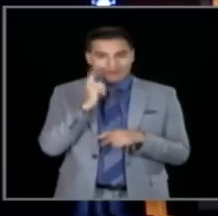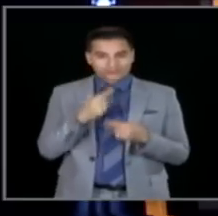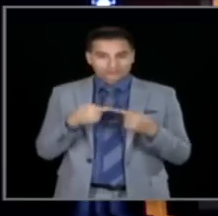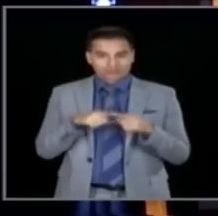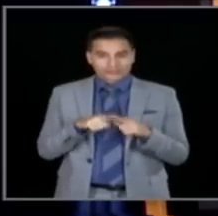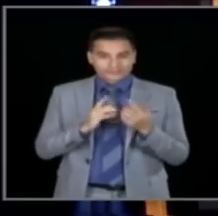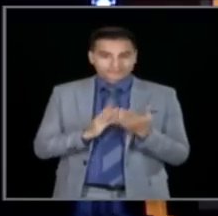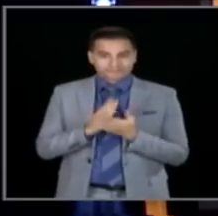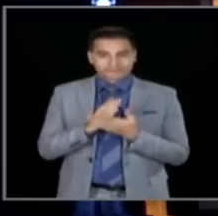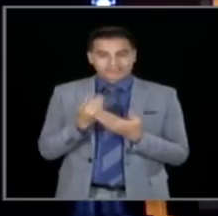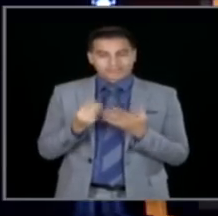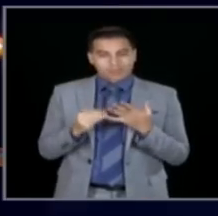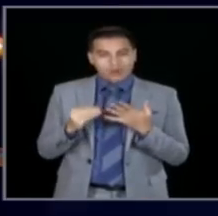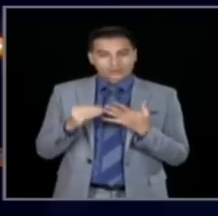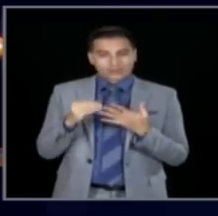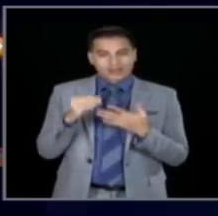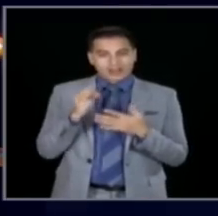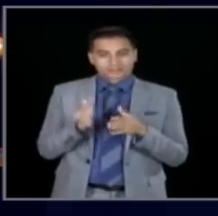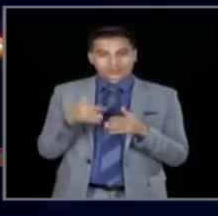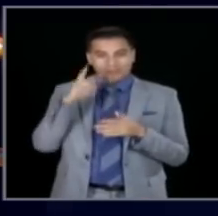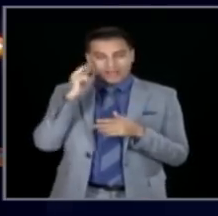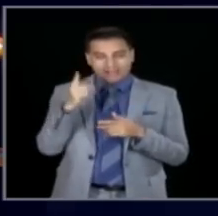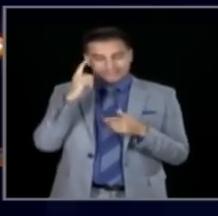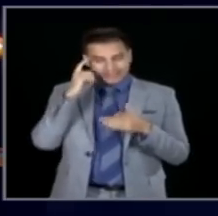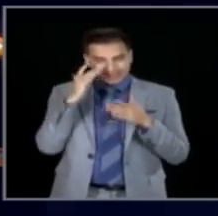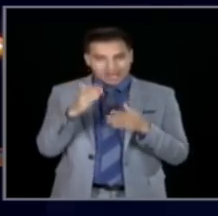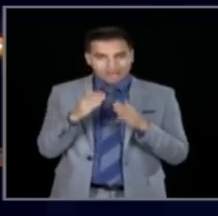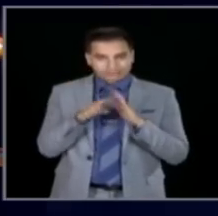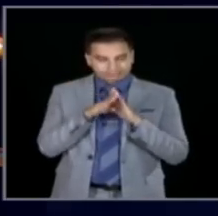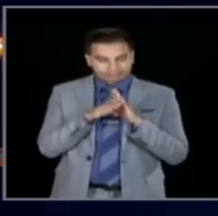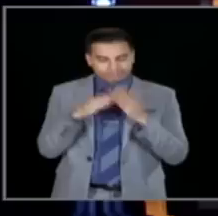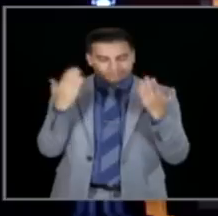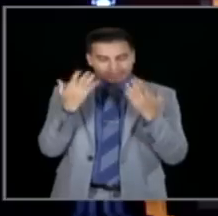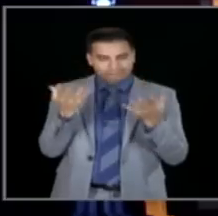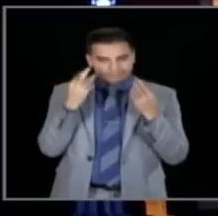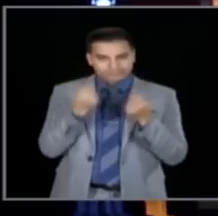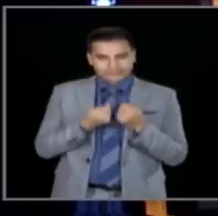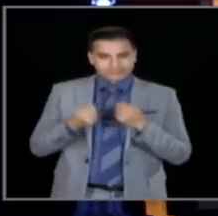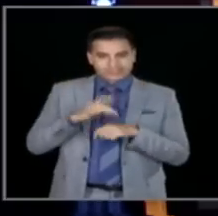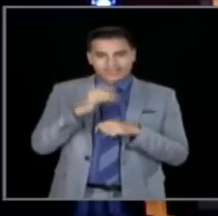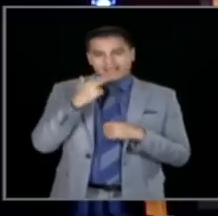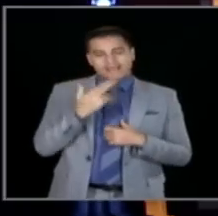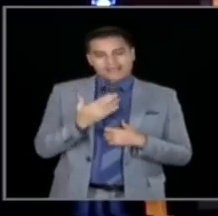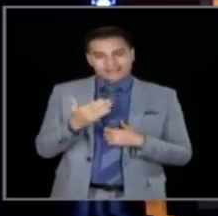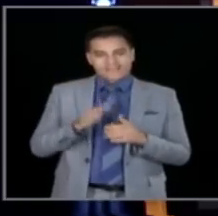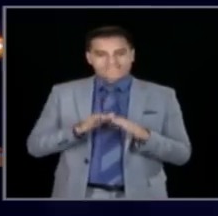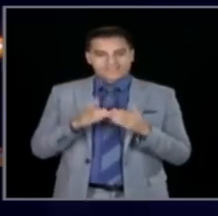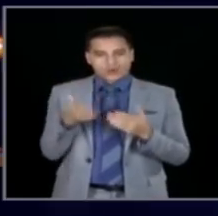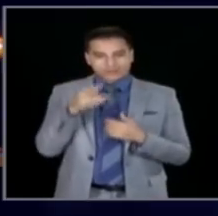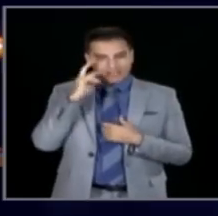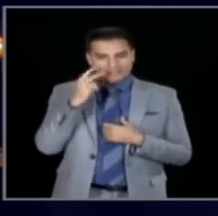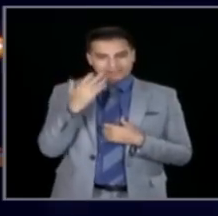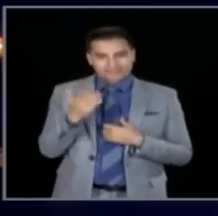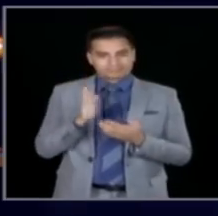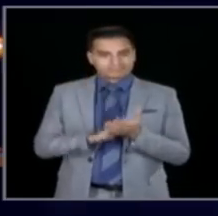اجواء المباراه. لازم الحوت الازرق ترتبوا اوراقكم تاني. هارد لك لفريق الحوت